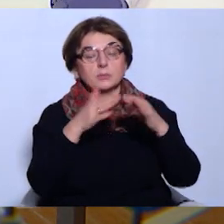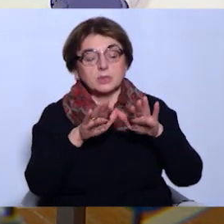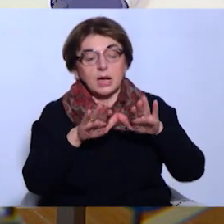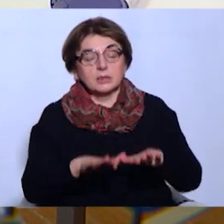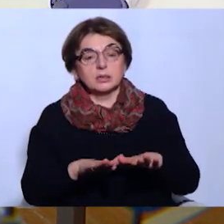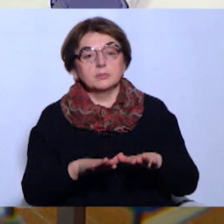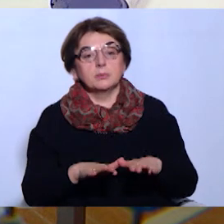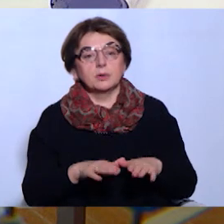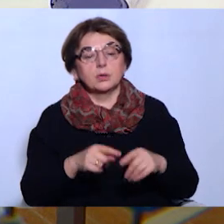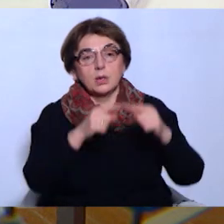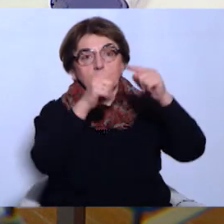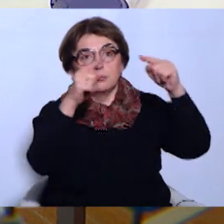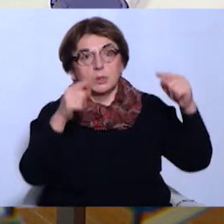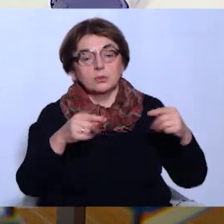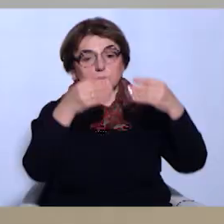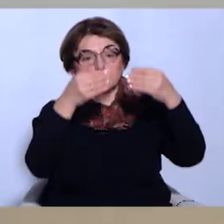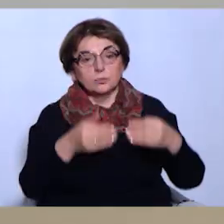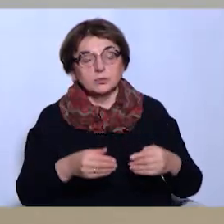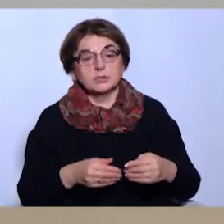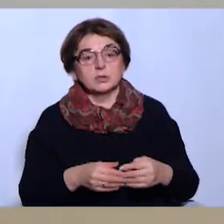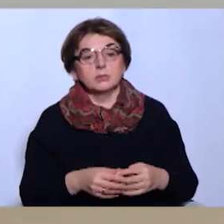ადგილმდებარეობასთან პერიოდულობის სისტემაში?